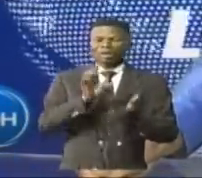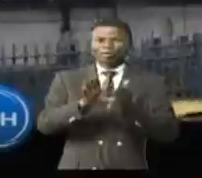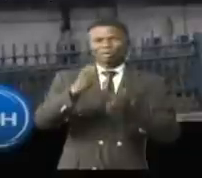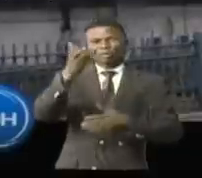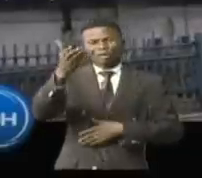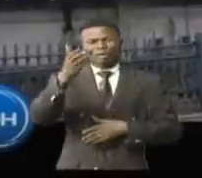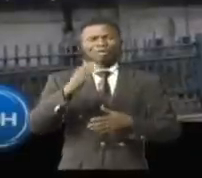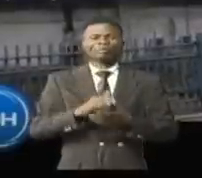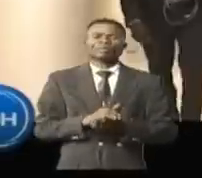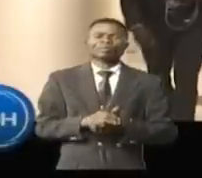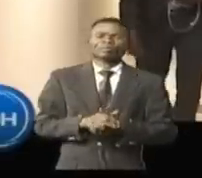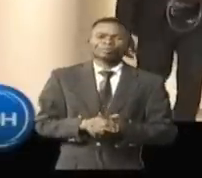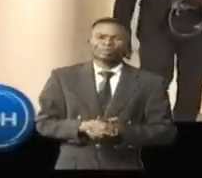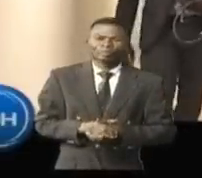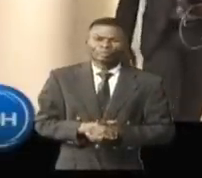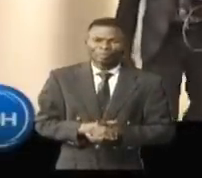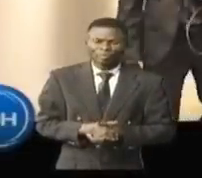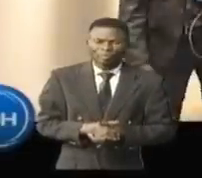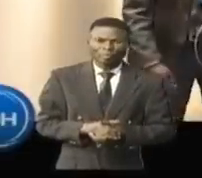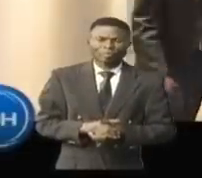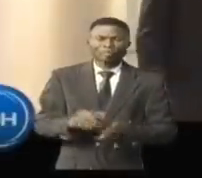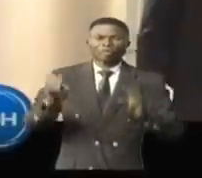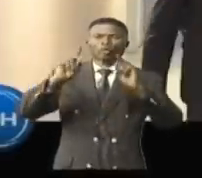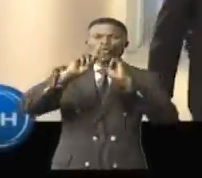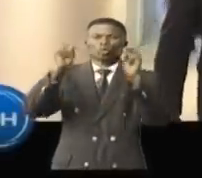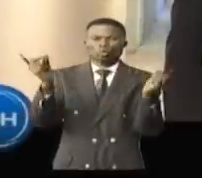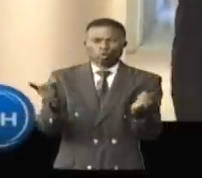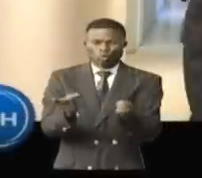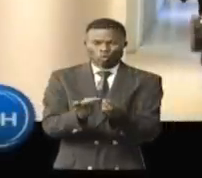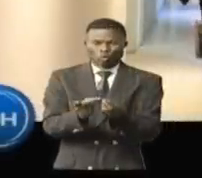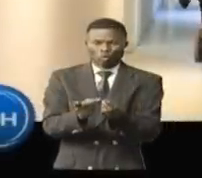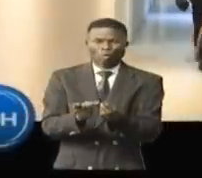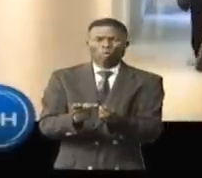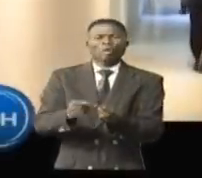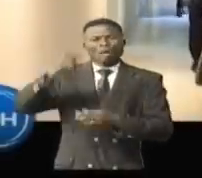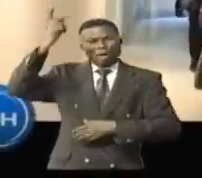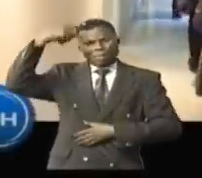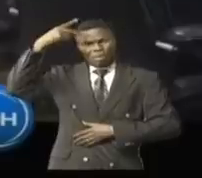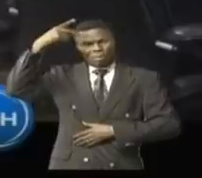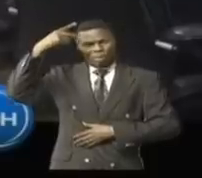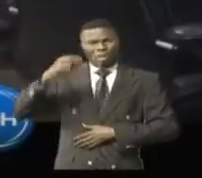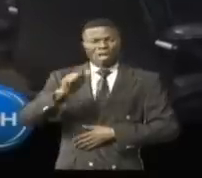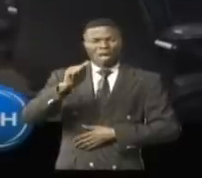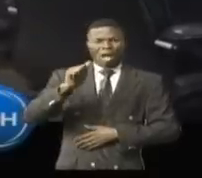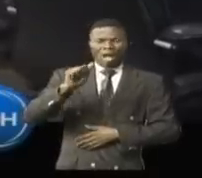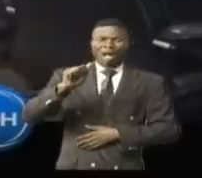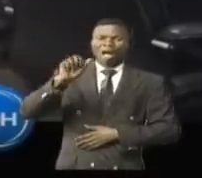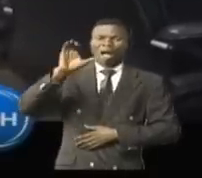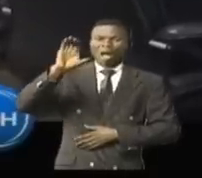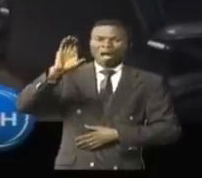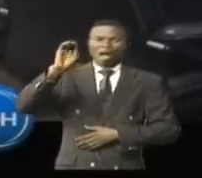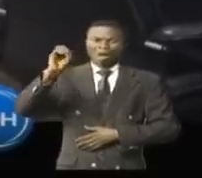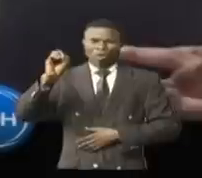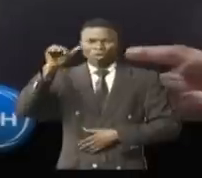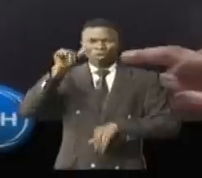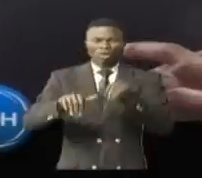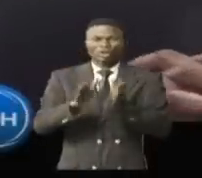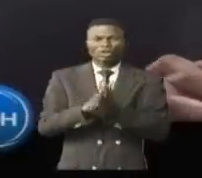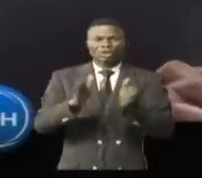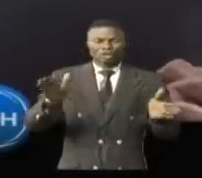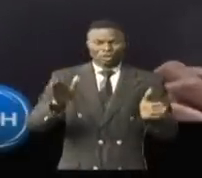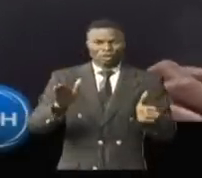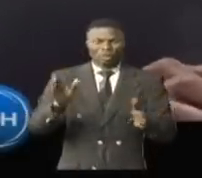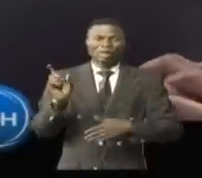Reportage. Cette délégation du parti politique Avenir du Congo, ACO, conduite par le secrétaire général Dr Roger